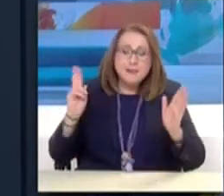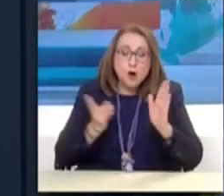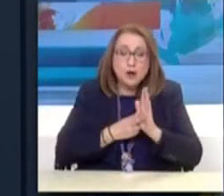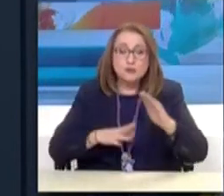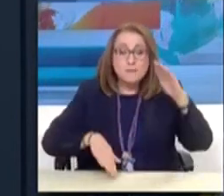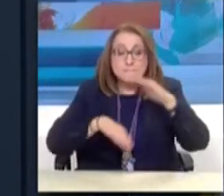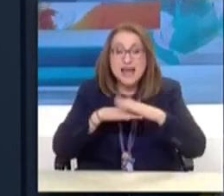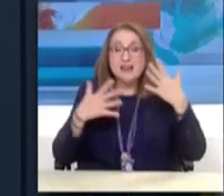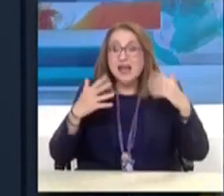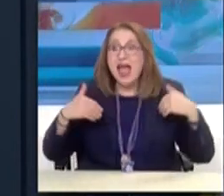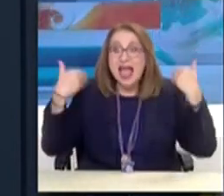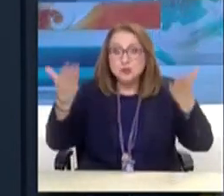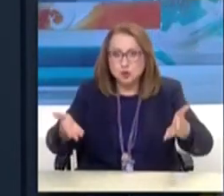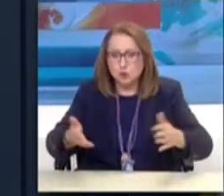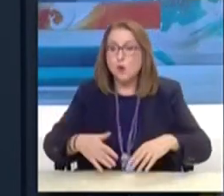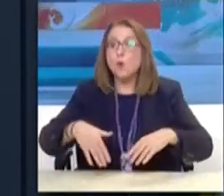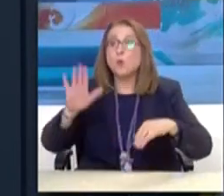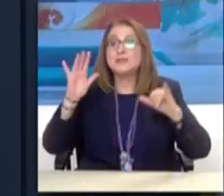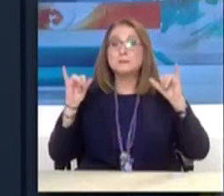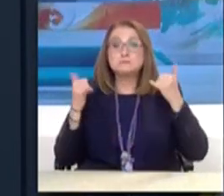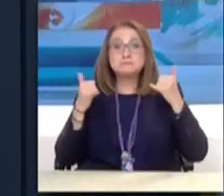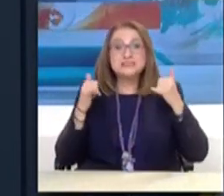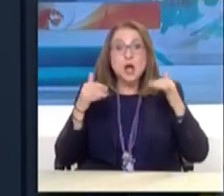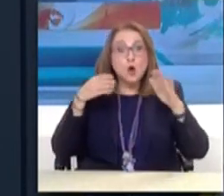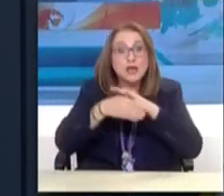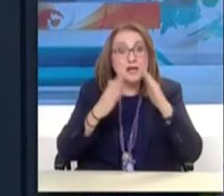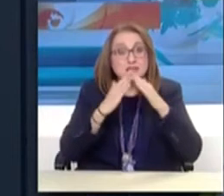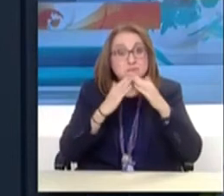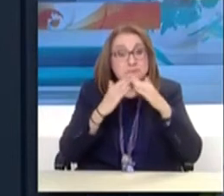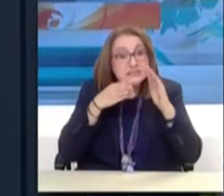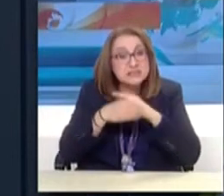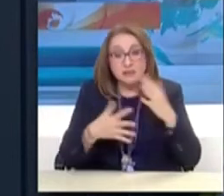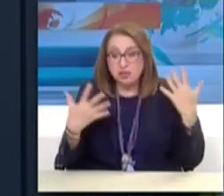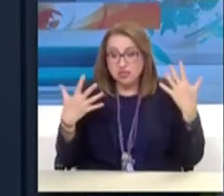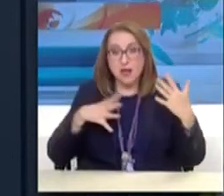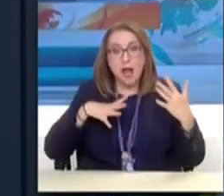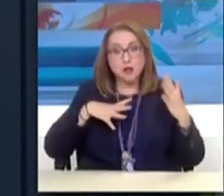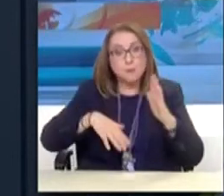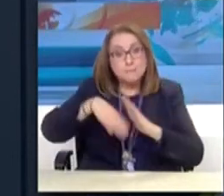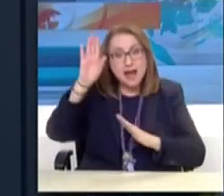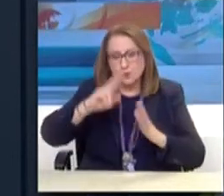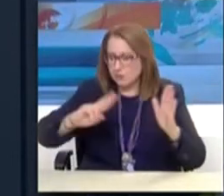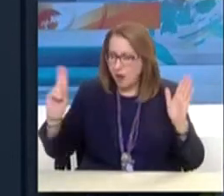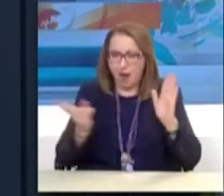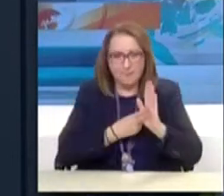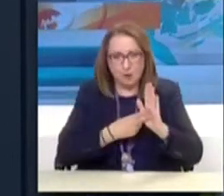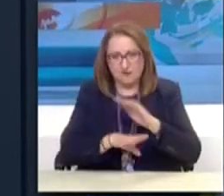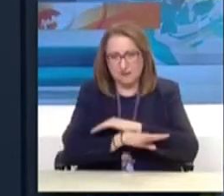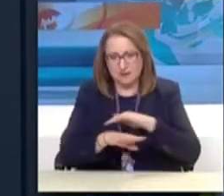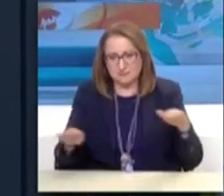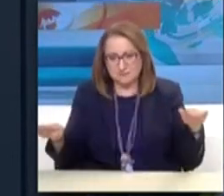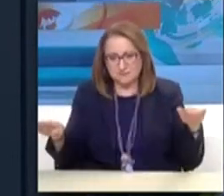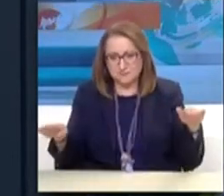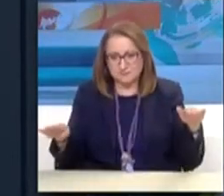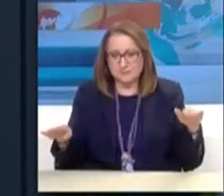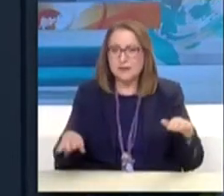οι ψυχαγωγικές συναθρήσεις σε κλειστό χώρο με συμμετοχή 10 ή περισσότερων ατόμων. Σε κάθε περίπτωση θα πρέπει να